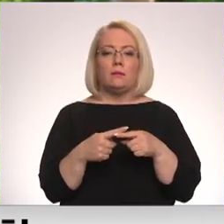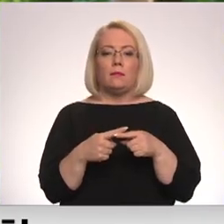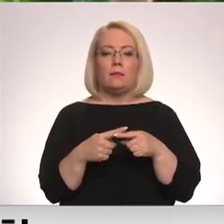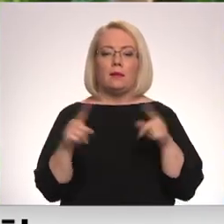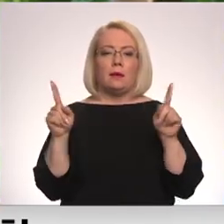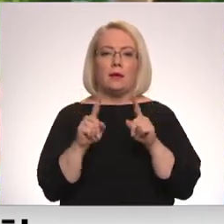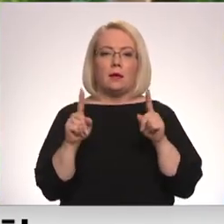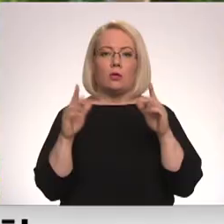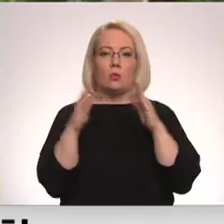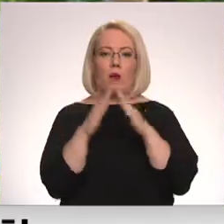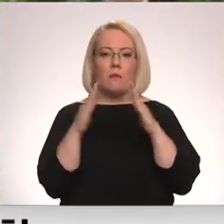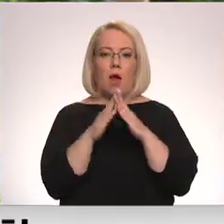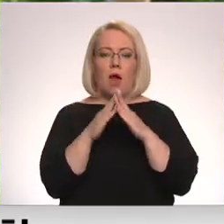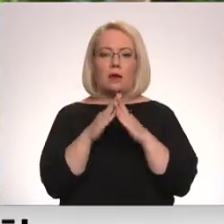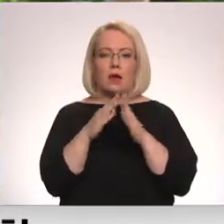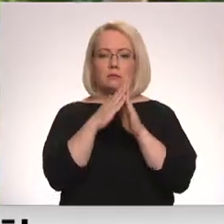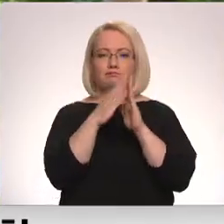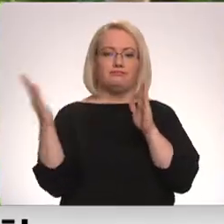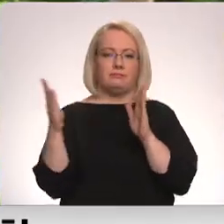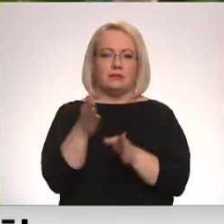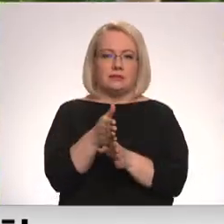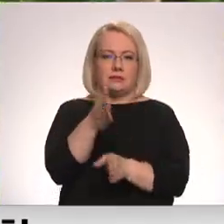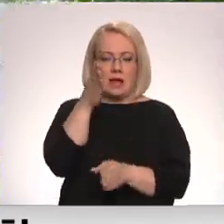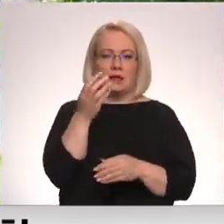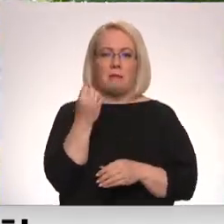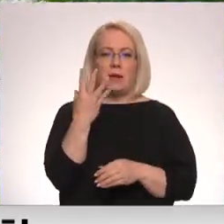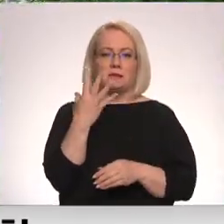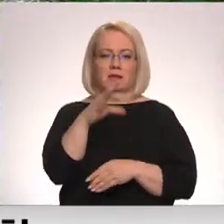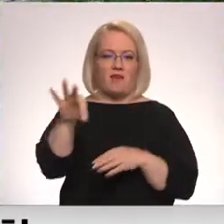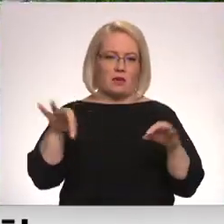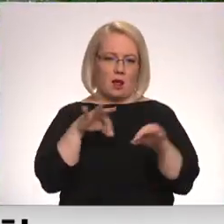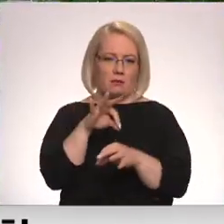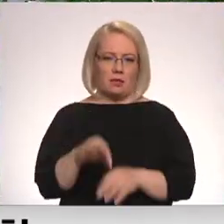ir no mājas atdalīsies siena, 15 kvadrātmetru platībā.